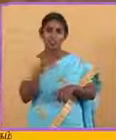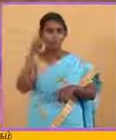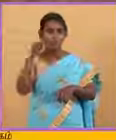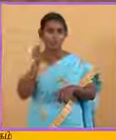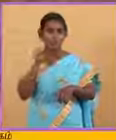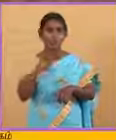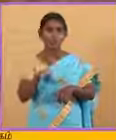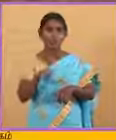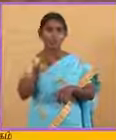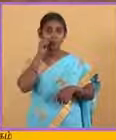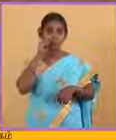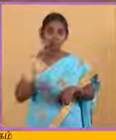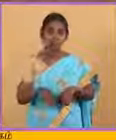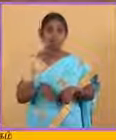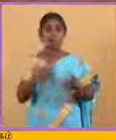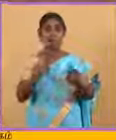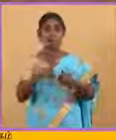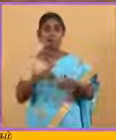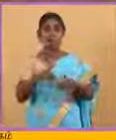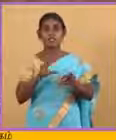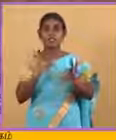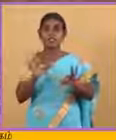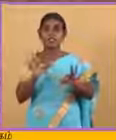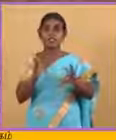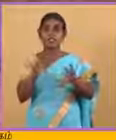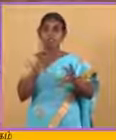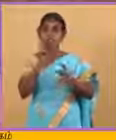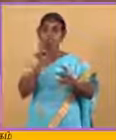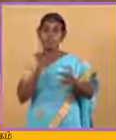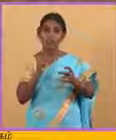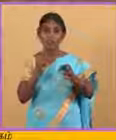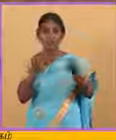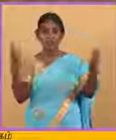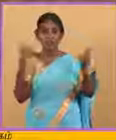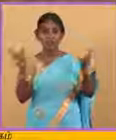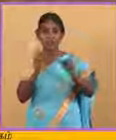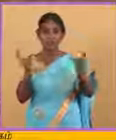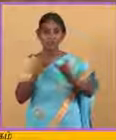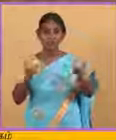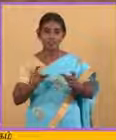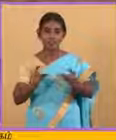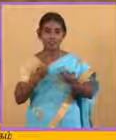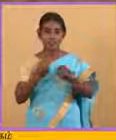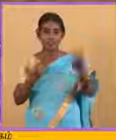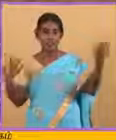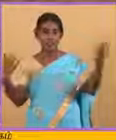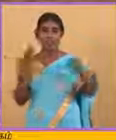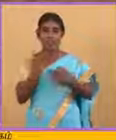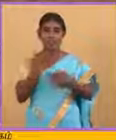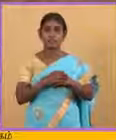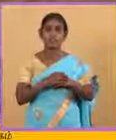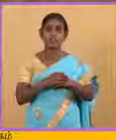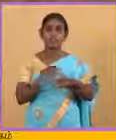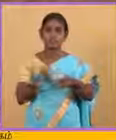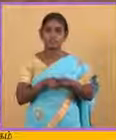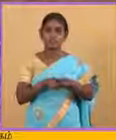கூச கூட பேச முடியாத சொற்களை எல்லாம் நீங்கள் பேசுகிறீங்கன்னு உங்களை பாராட்டுறாங்க. அதே மாதிரி தான் தமிழை இளங்குமரனார் பாராட்டுறாரு,